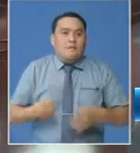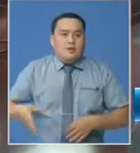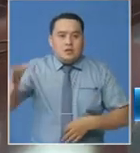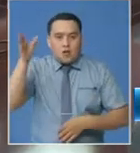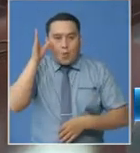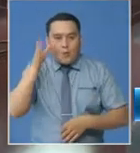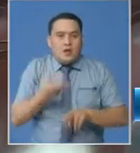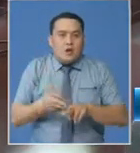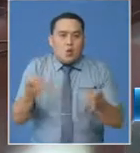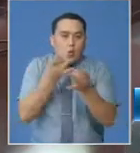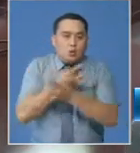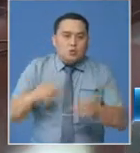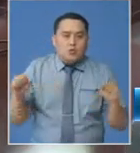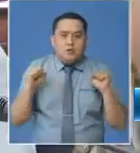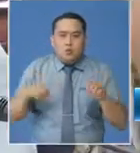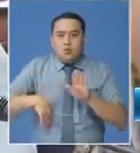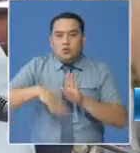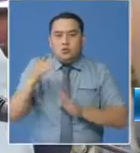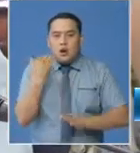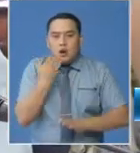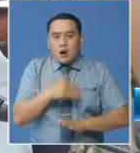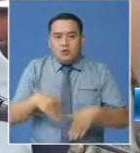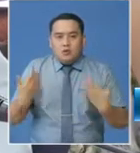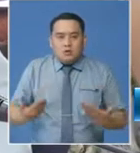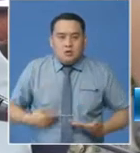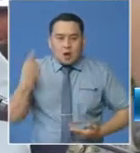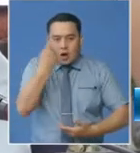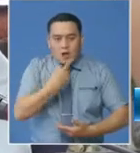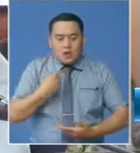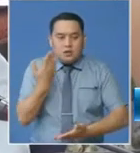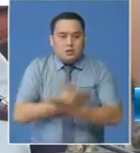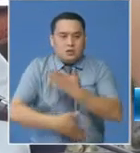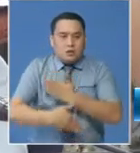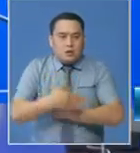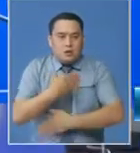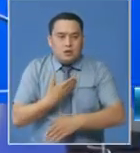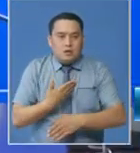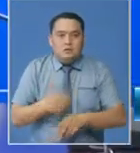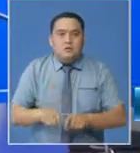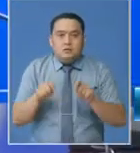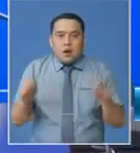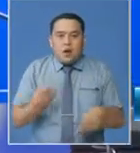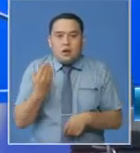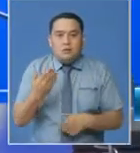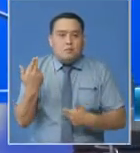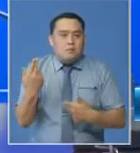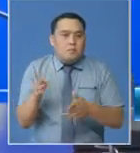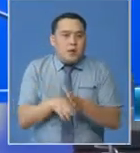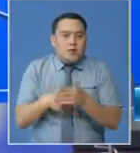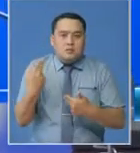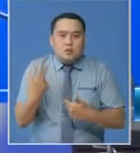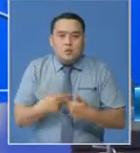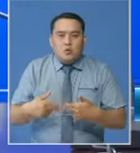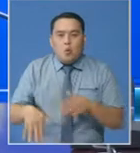науки, а также культуры и спорта по повышению качества жизни лиц с ограниченными возможностями и созданию для них безбарьерной